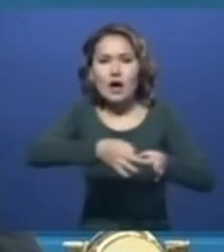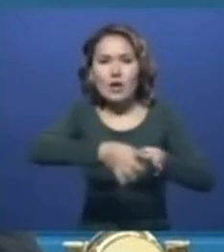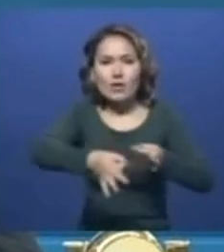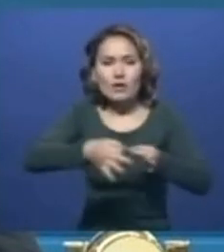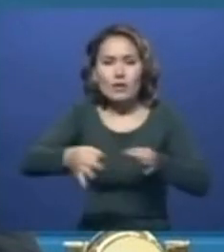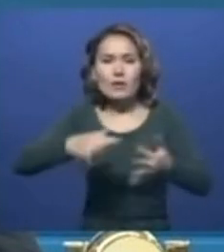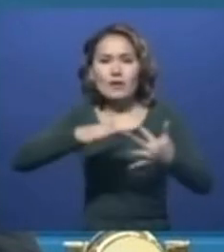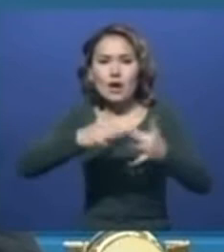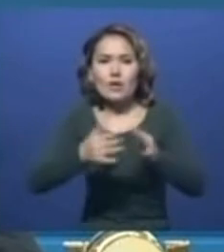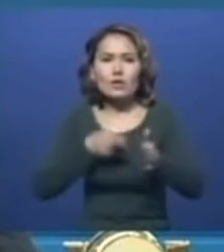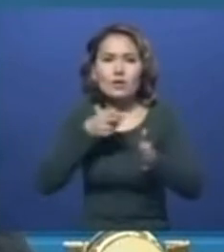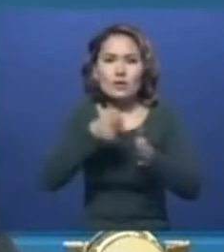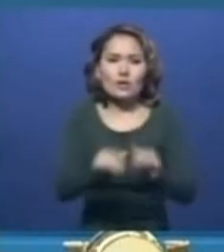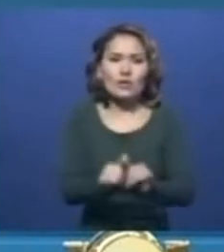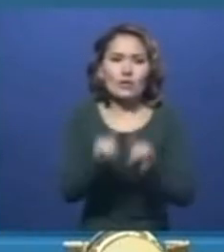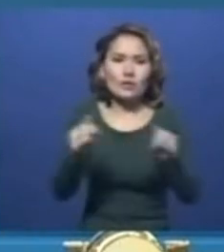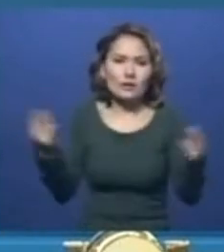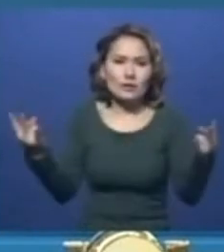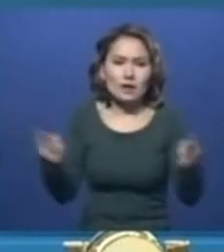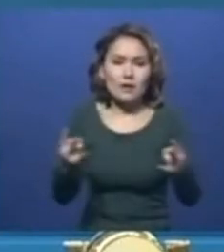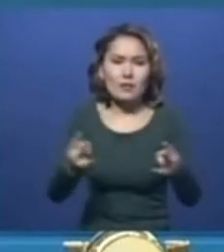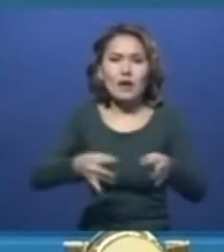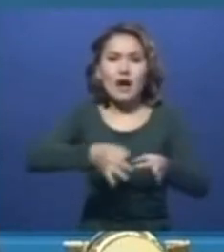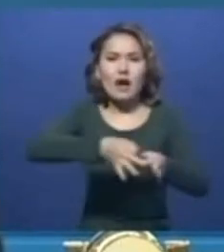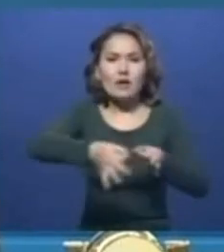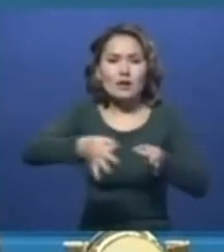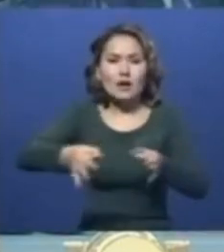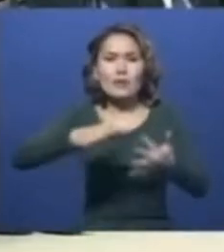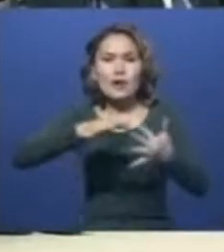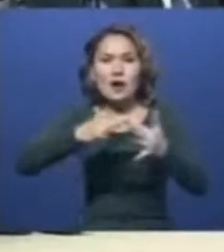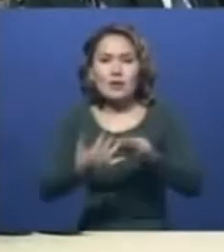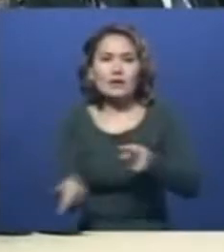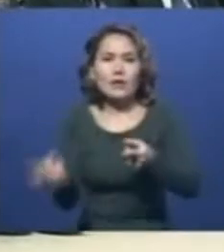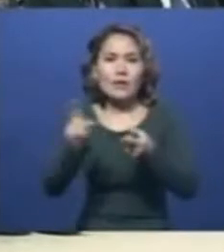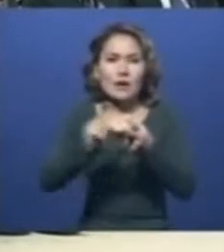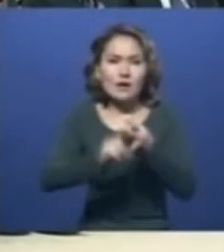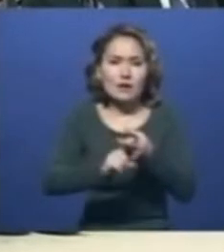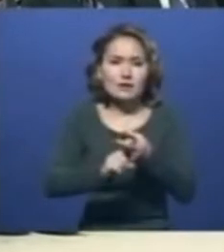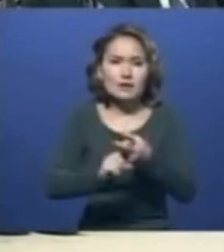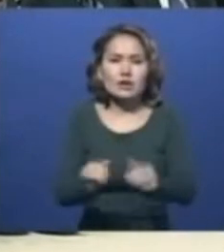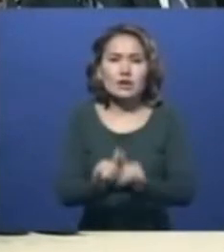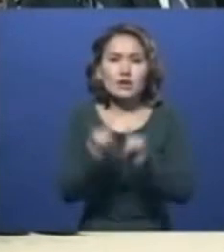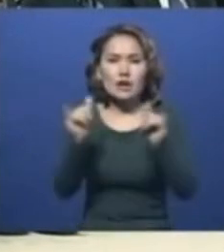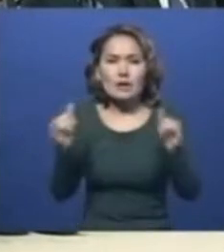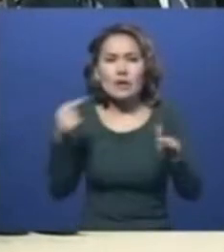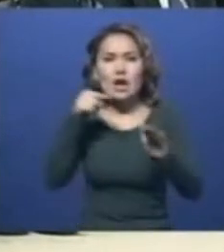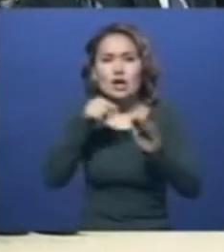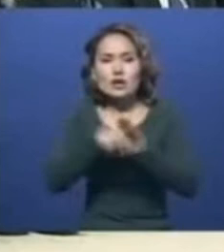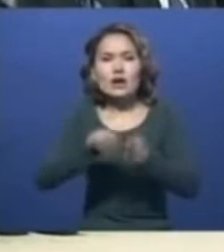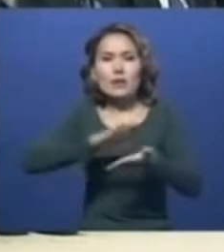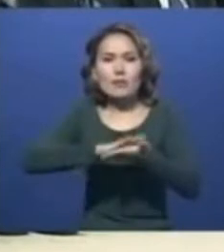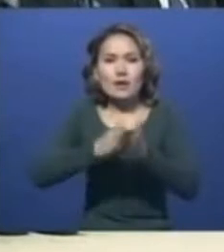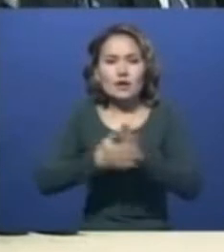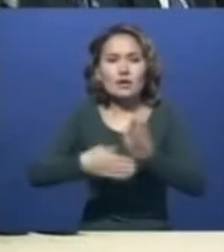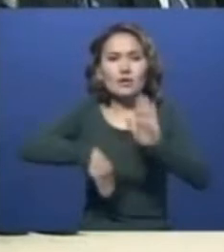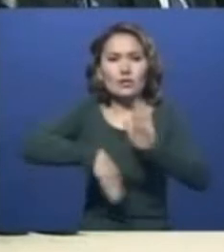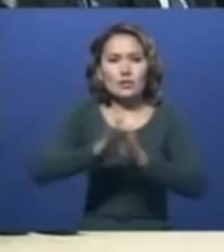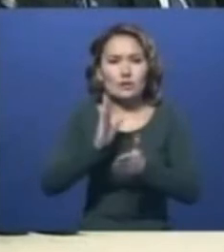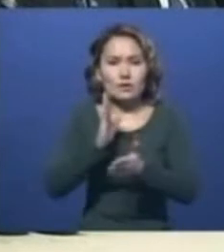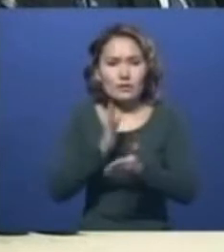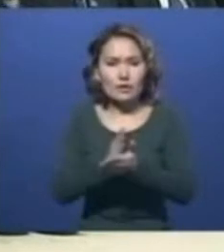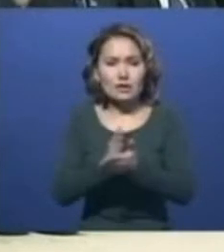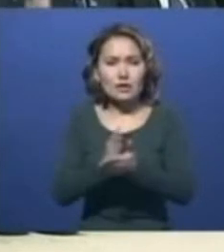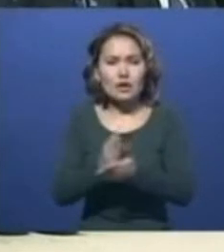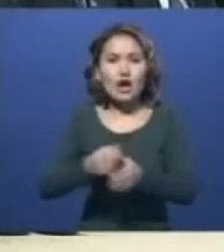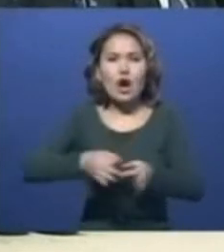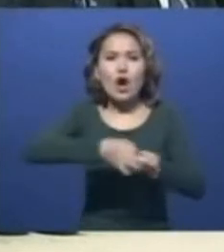тамырға айналуы тиіс. Аймақтардың өзара байланысын жақсарту елдің ішкі әлеуетін арттырады. Облыстардың